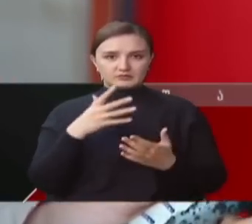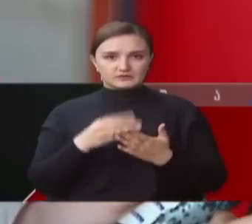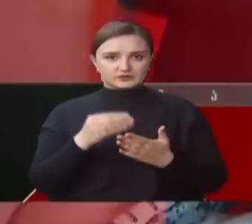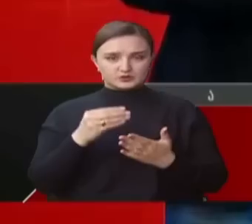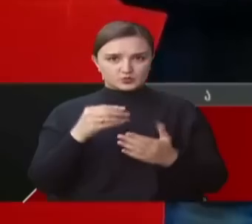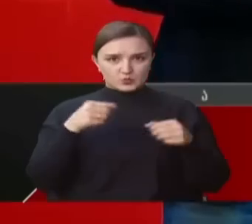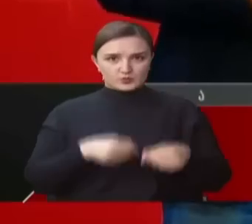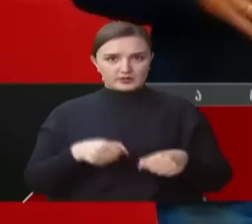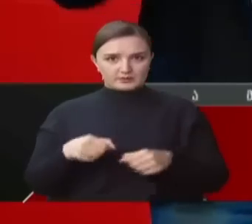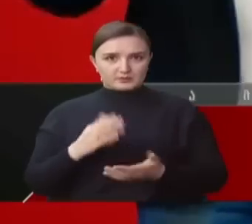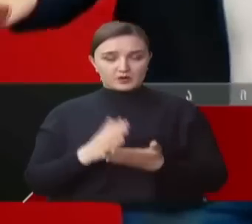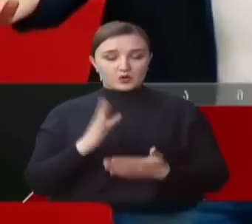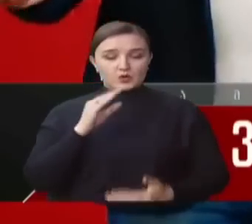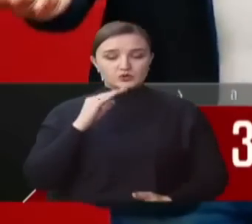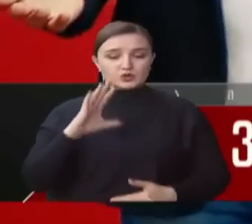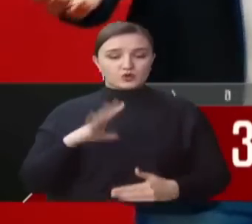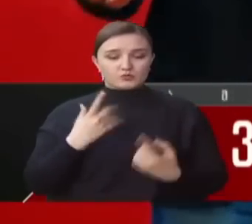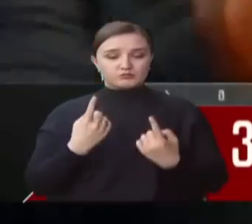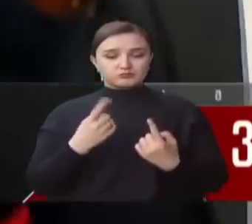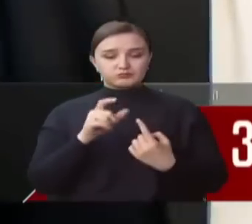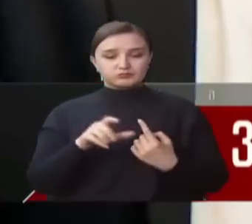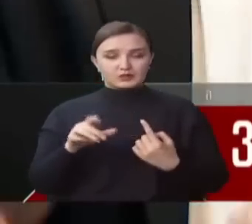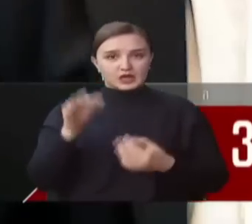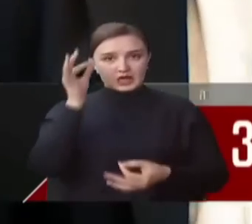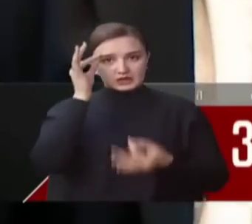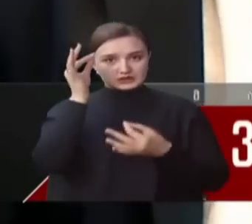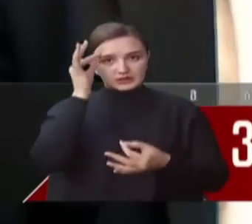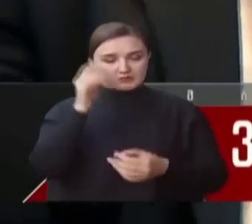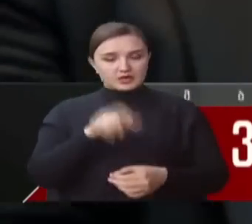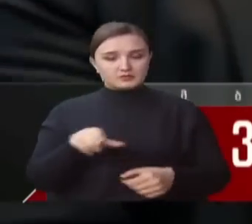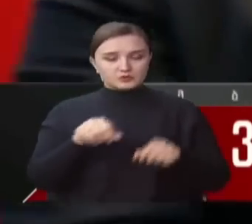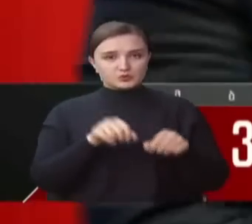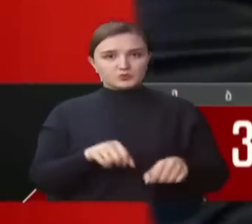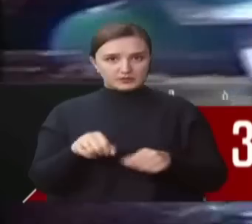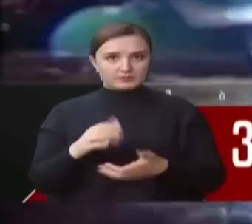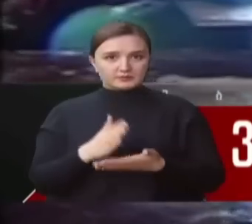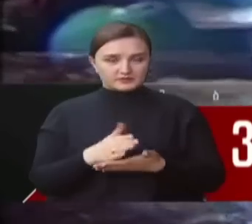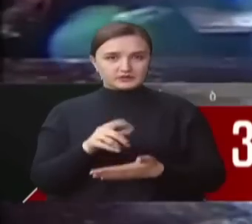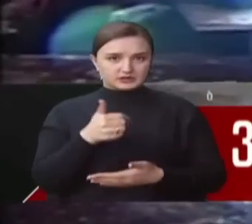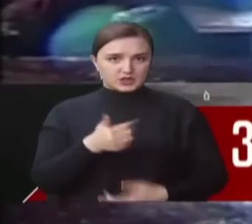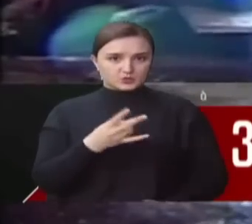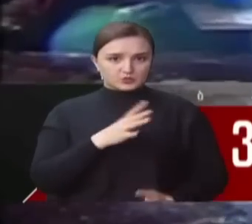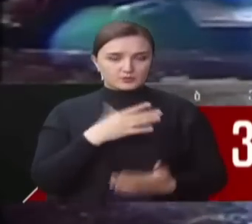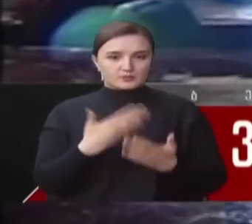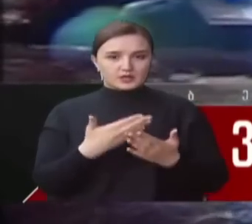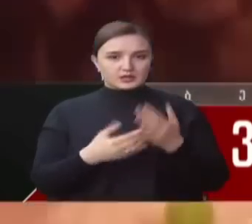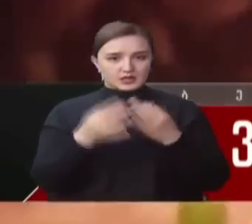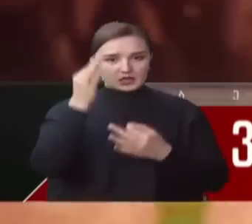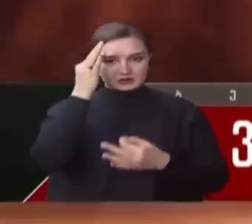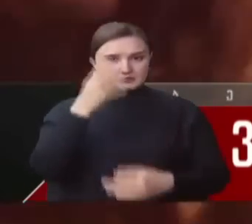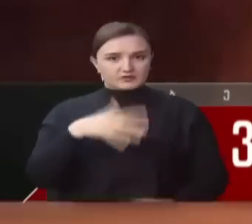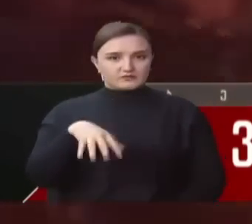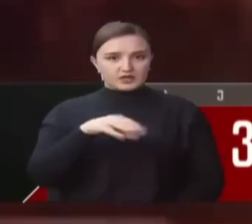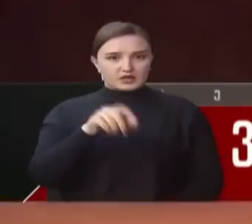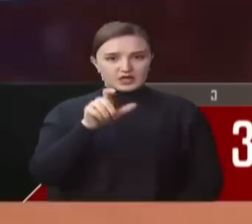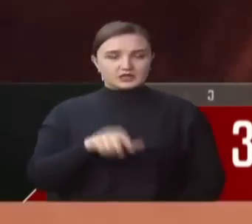საკუთარი უფლებები. Როცა ყოფილ ჩინოვნიკებს პერიოდულად ახსენდებათ, რომ ადამიანებს უფლებებიც აქვთ, ალბათ კარგი უნდა იყოს. Მაგალითად, თუ ახსენდებათ, რომ ყველა ადამიანს